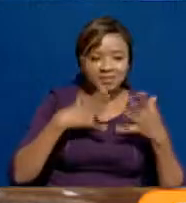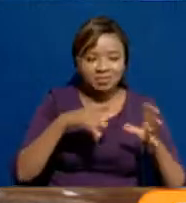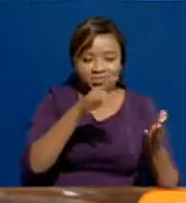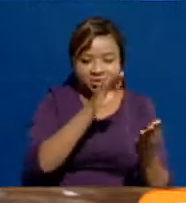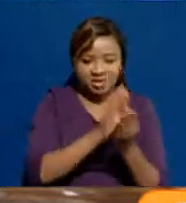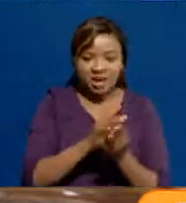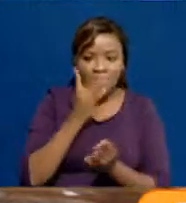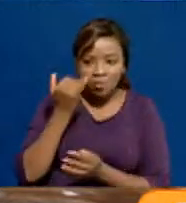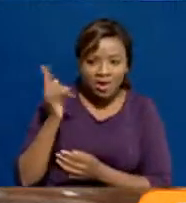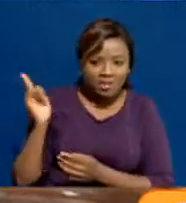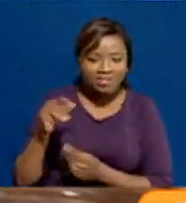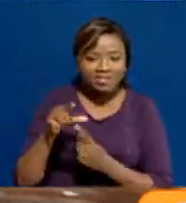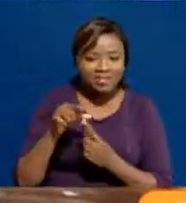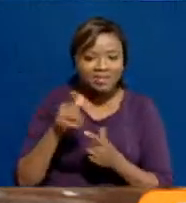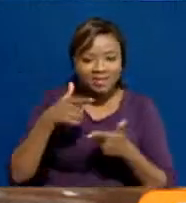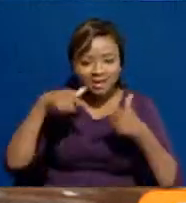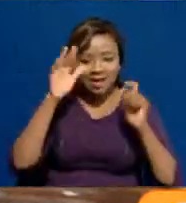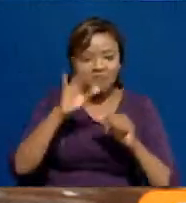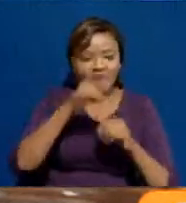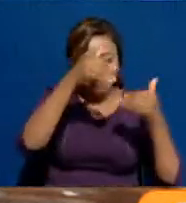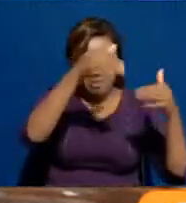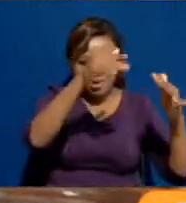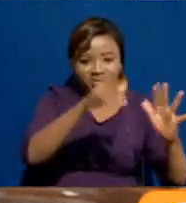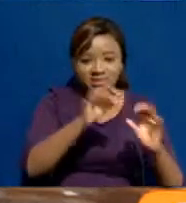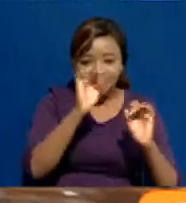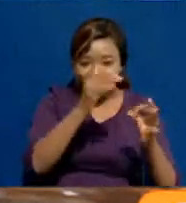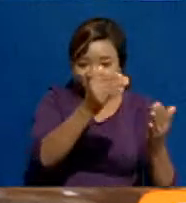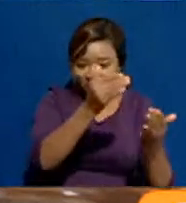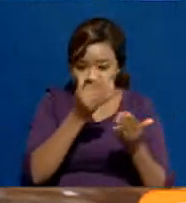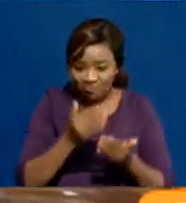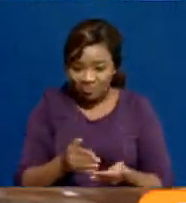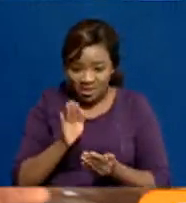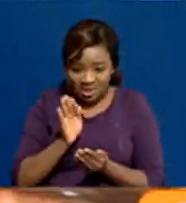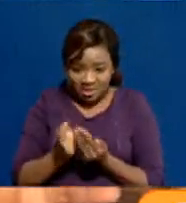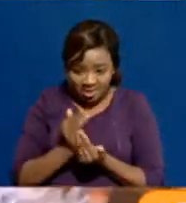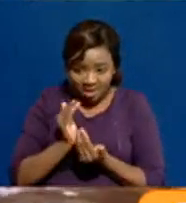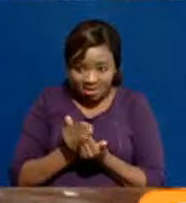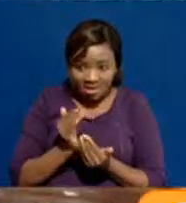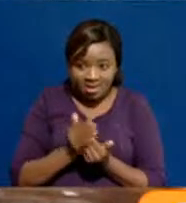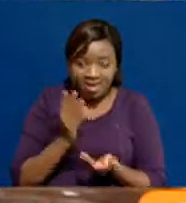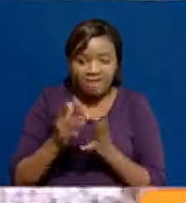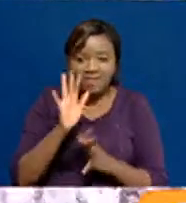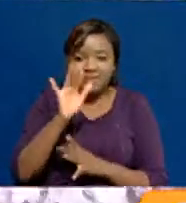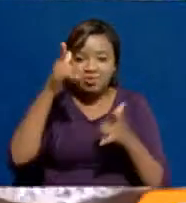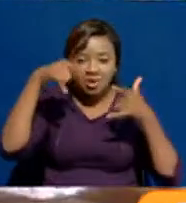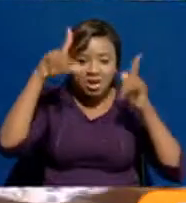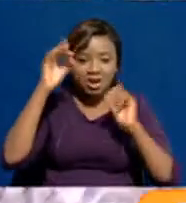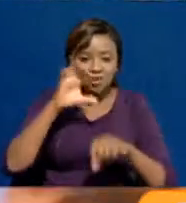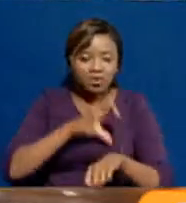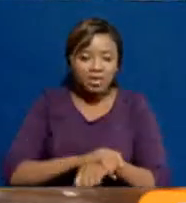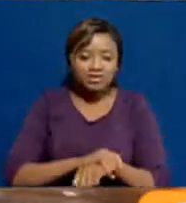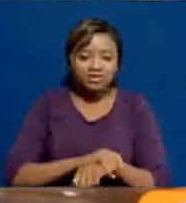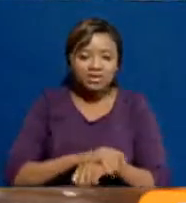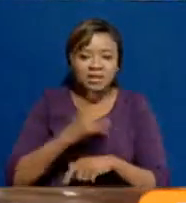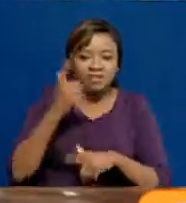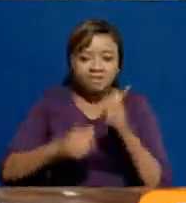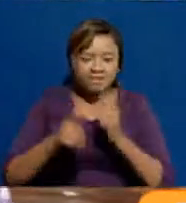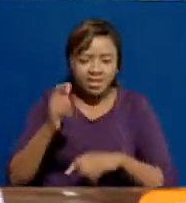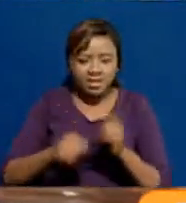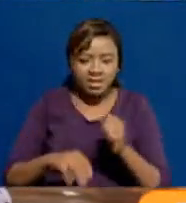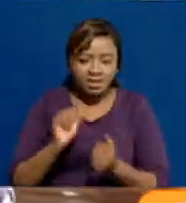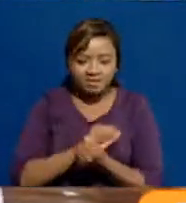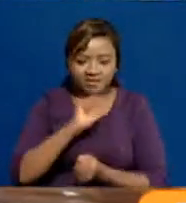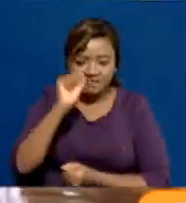Hii ni mbegu ambayo inatoka ng'ambo. Ukibreed ng'ombe, tuseme kwa mfano labda ng'ombe yako inatoa lita 15. Ile ndama